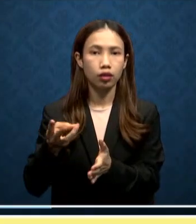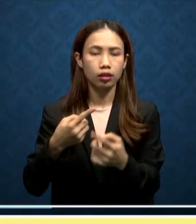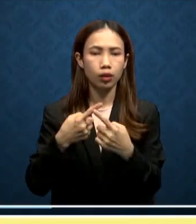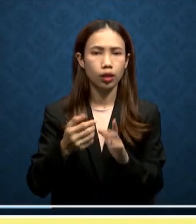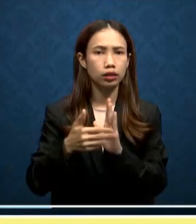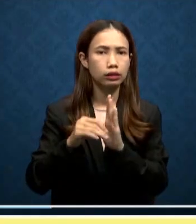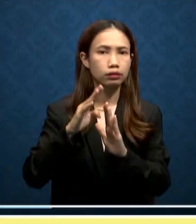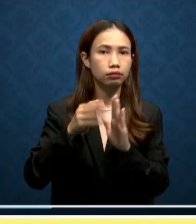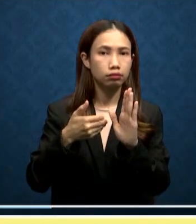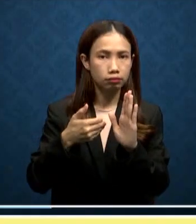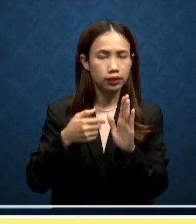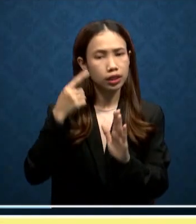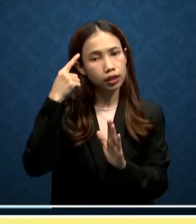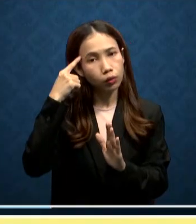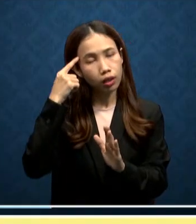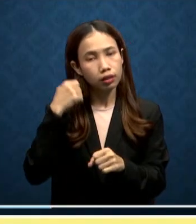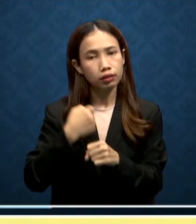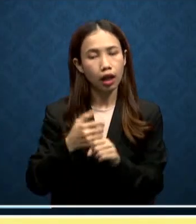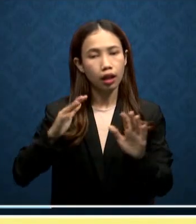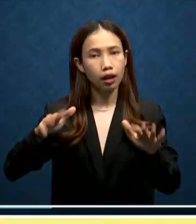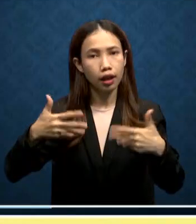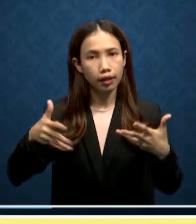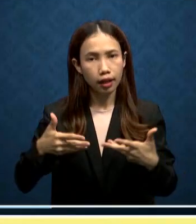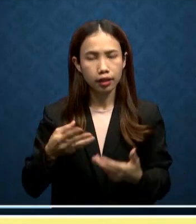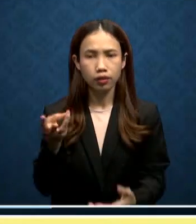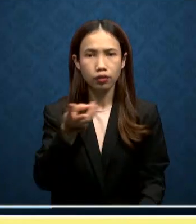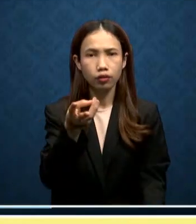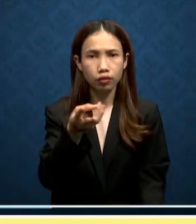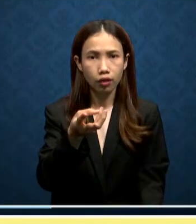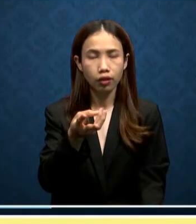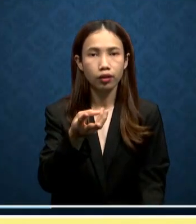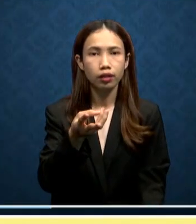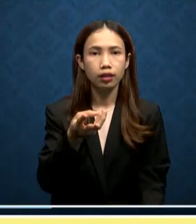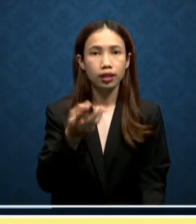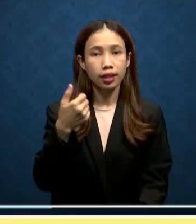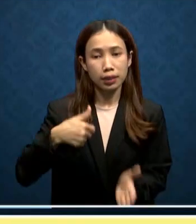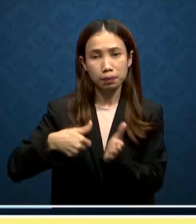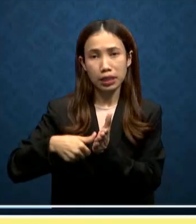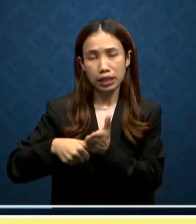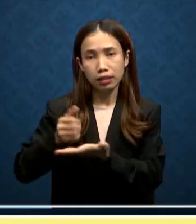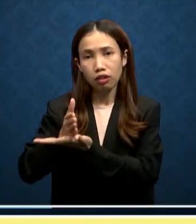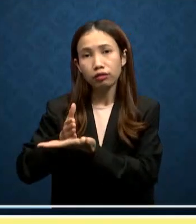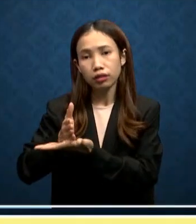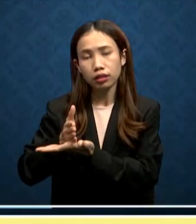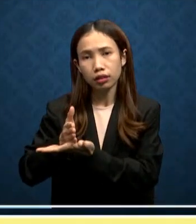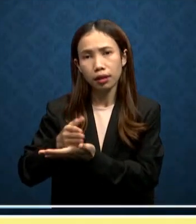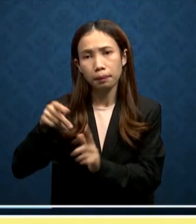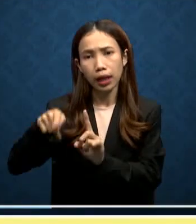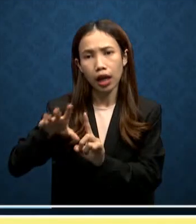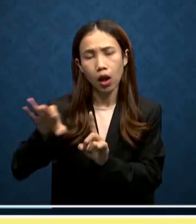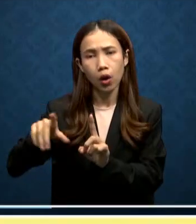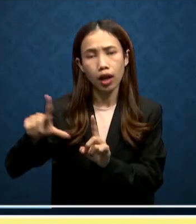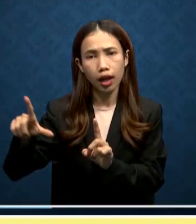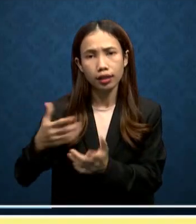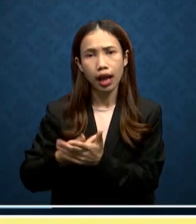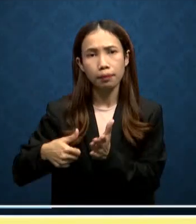เนี่ยเอ่อรายได้ที่ทำก็น้อยนิดเดียวแถมนี้ตเกือบครึ่งนึง 1,500ล้านเป็น